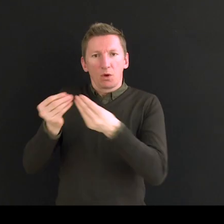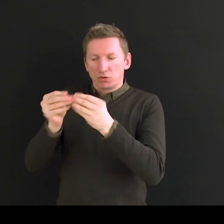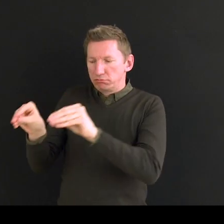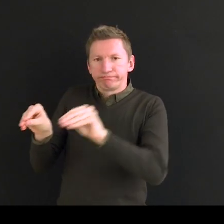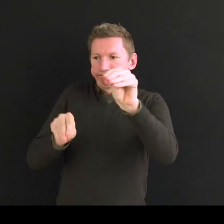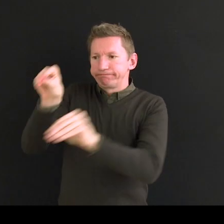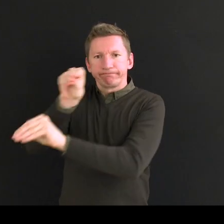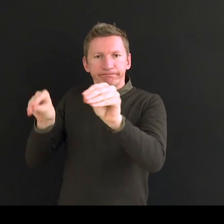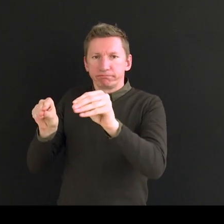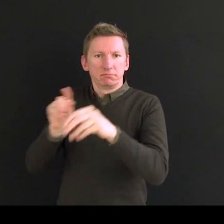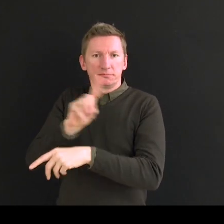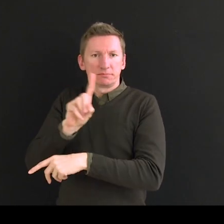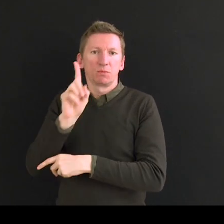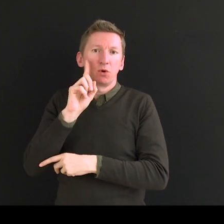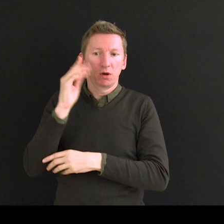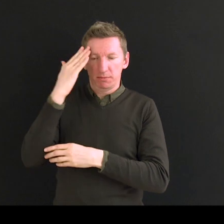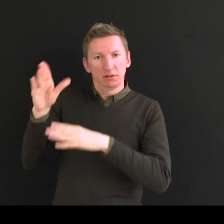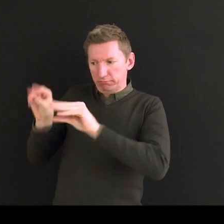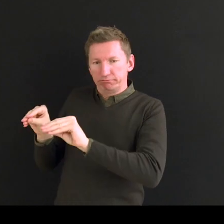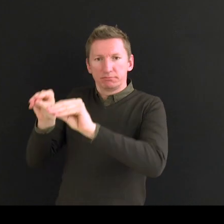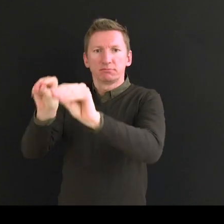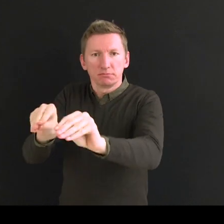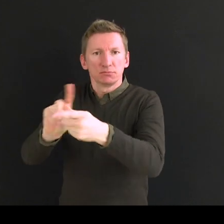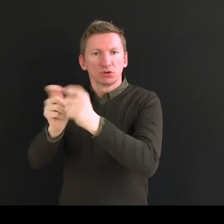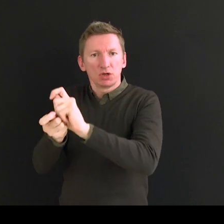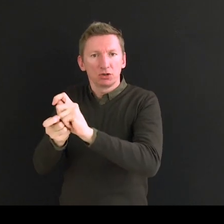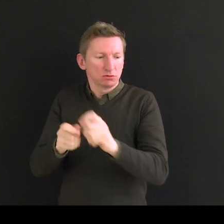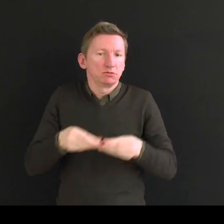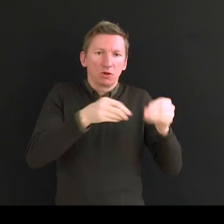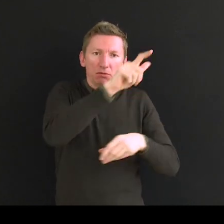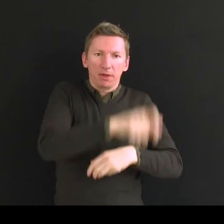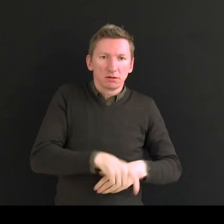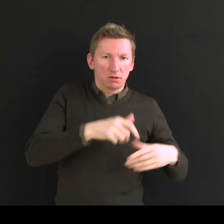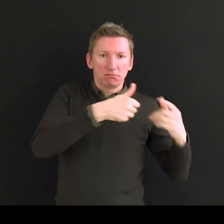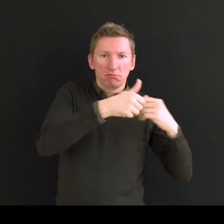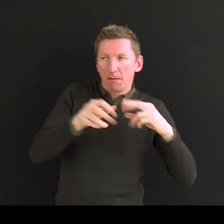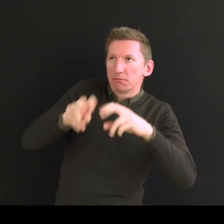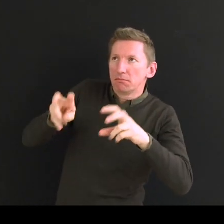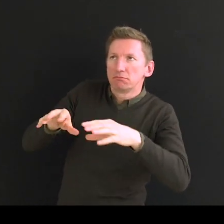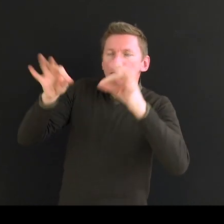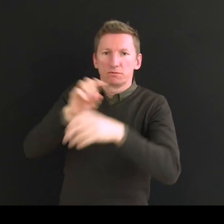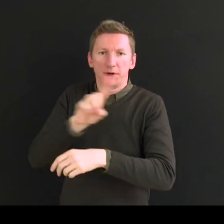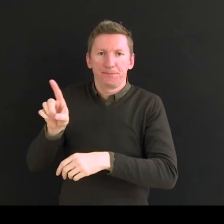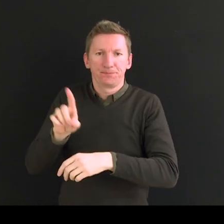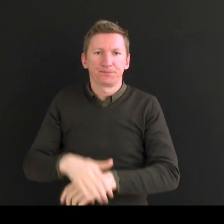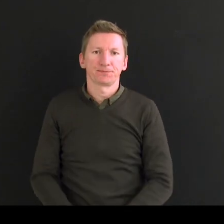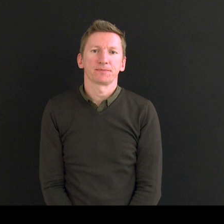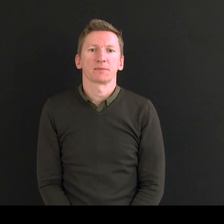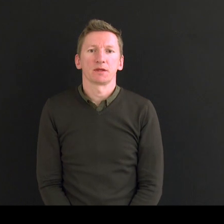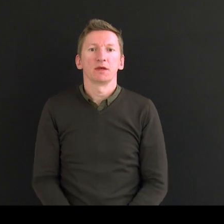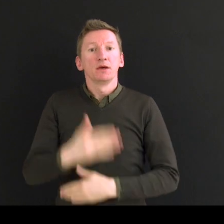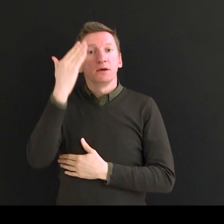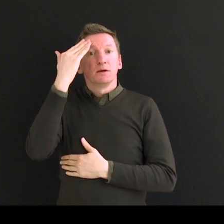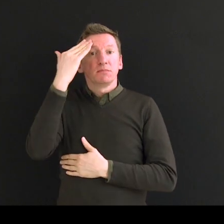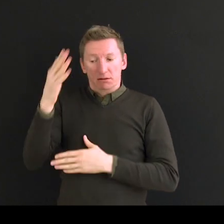Ne déplacez rien car le moindre changement de place peut déjà empêcher la personne concernée de retrouver ses affaires.